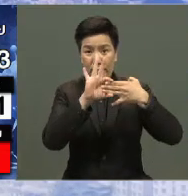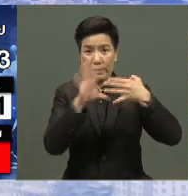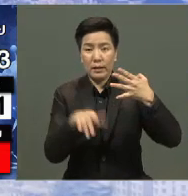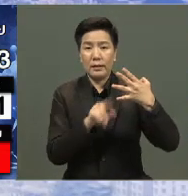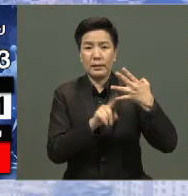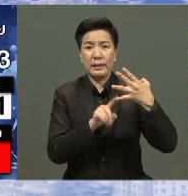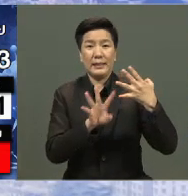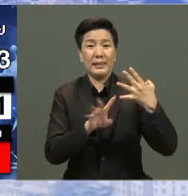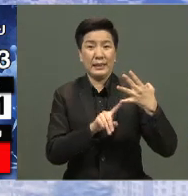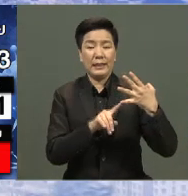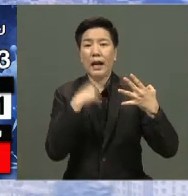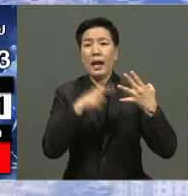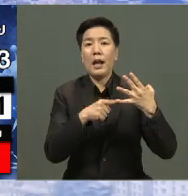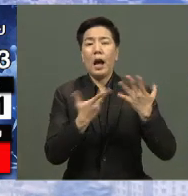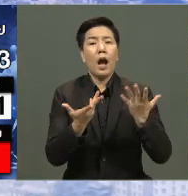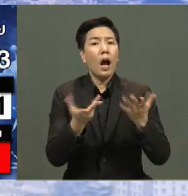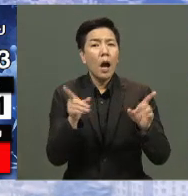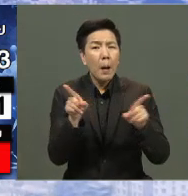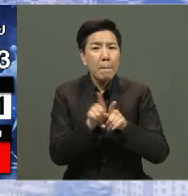วันได้แล้วก็ออกไปอันนี้ปุ่มพวกเนี้ยรวมกันแล้วกลุ่มสุดท้ายคือกลุ่มที่4